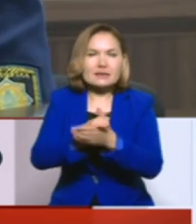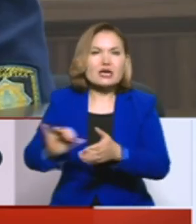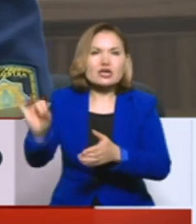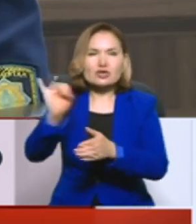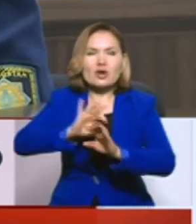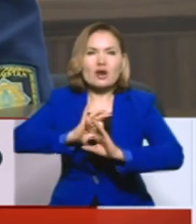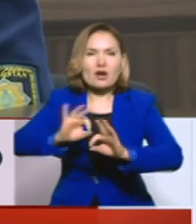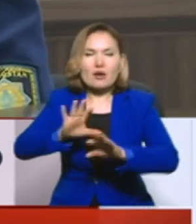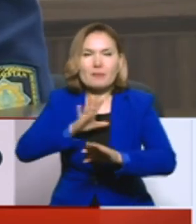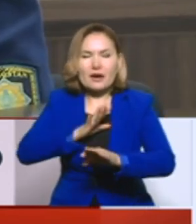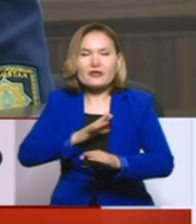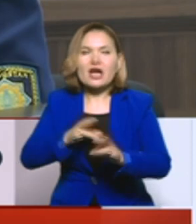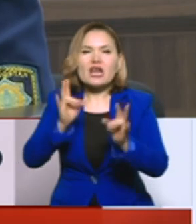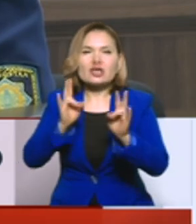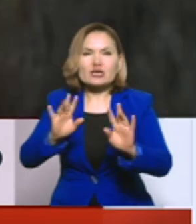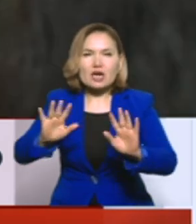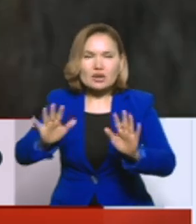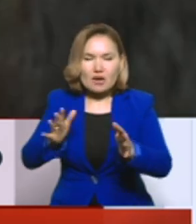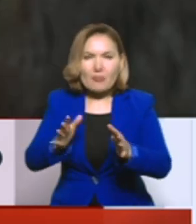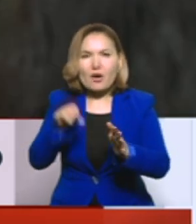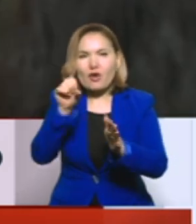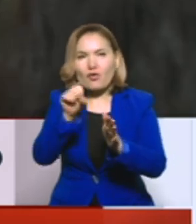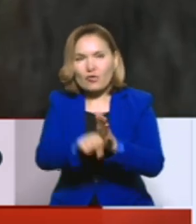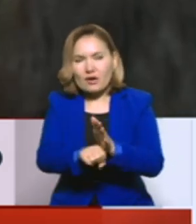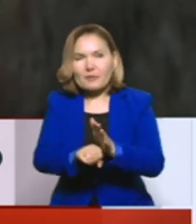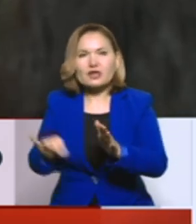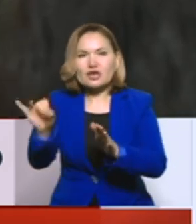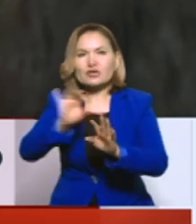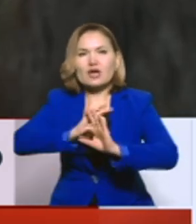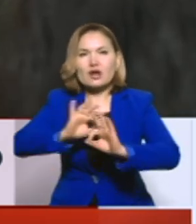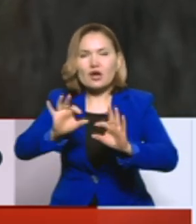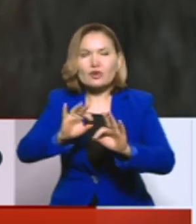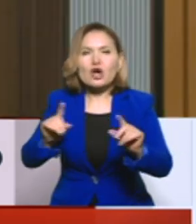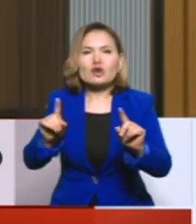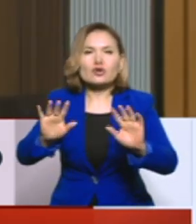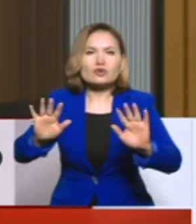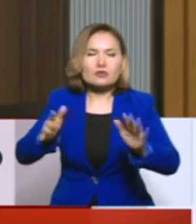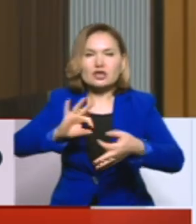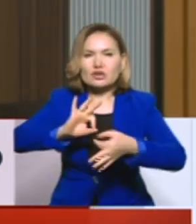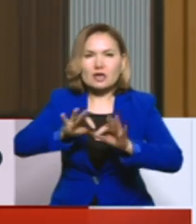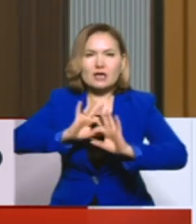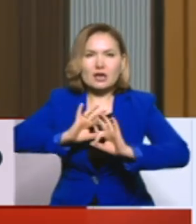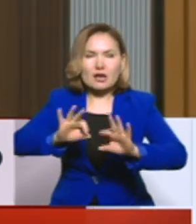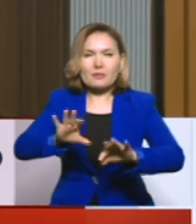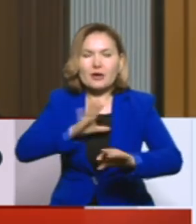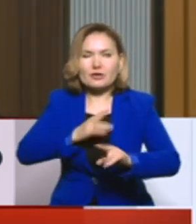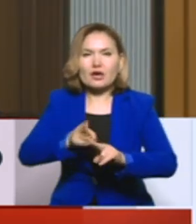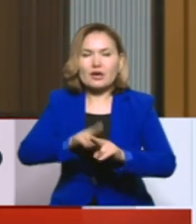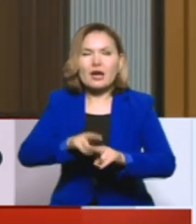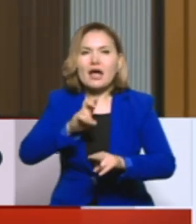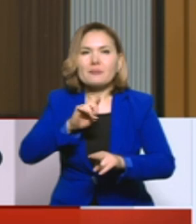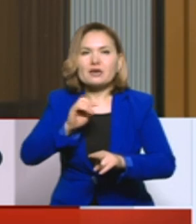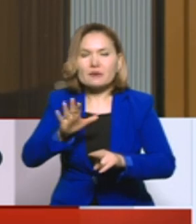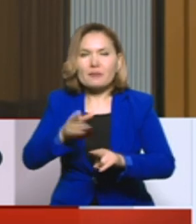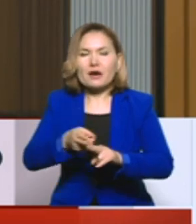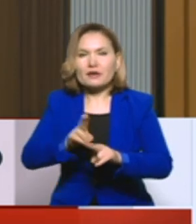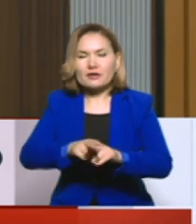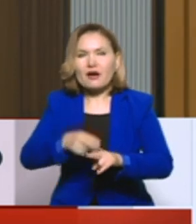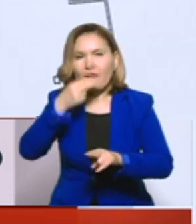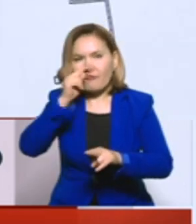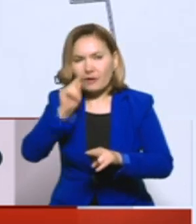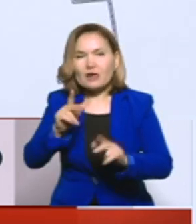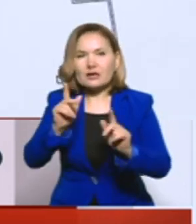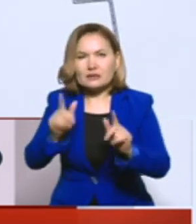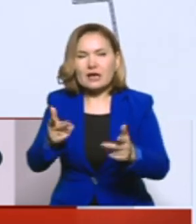қайғылы жағдай болған күні жанжалдың қалай шыққанын баяндап, не болғанын айтуда. Сотта Бишимбаев қылмысқа қатысы барын